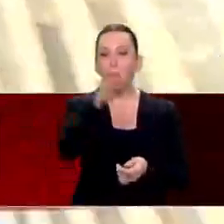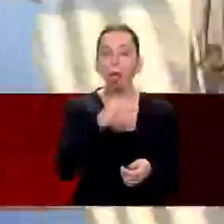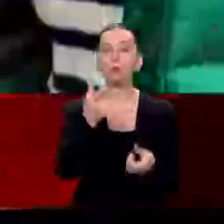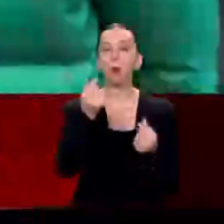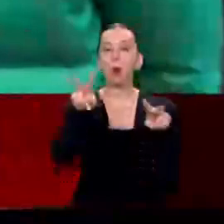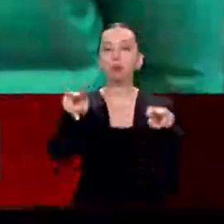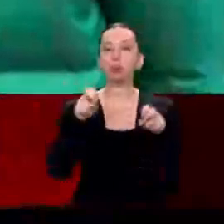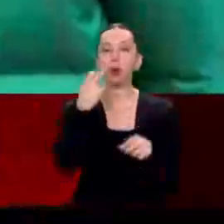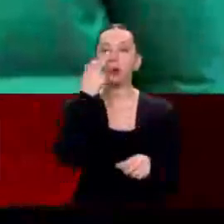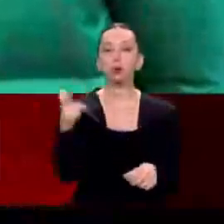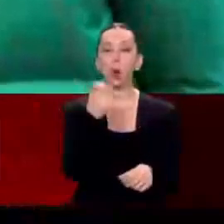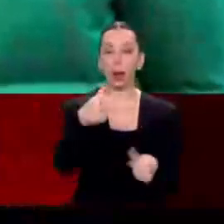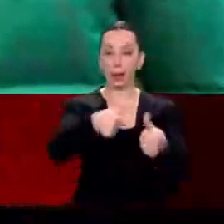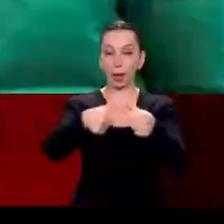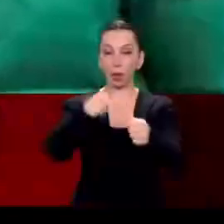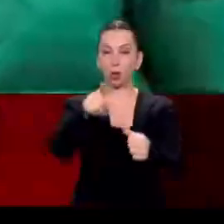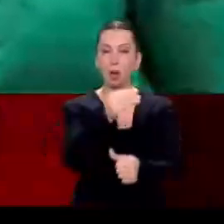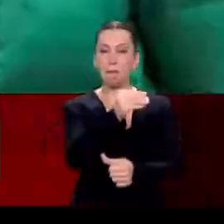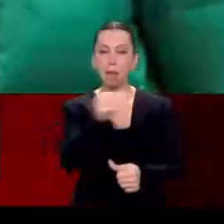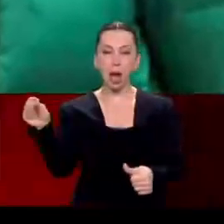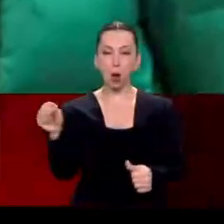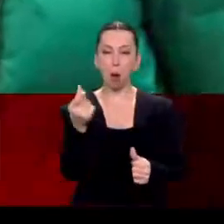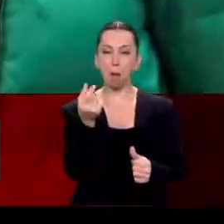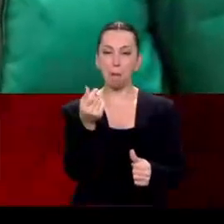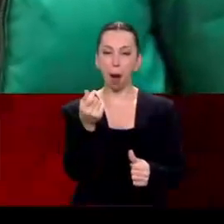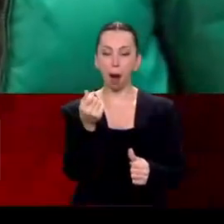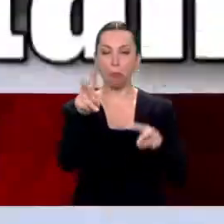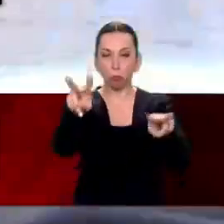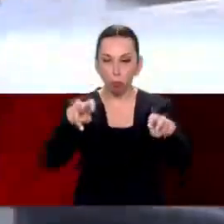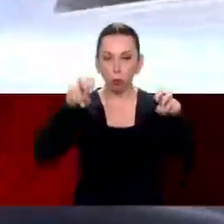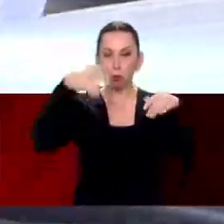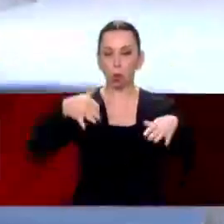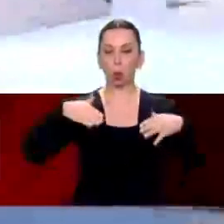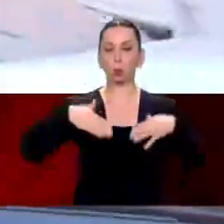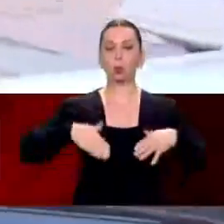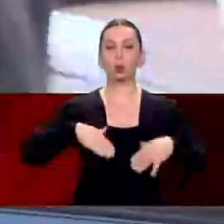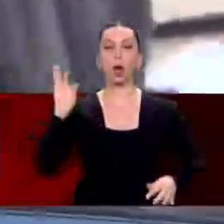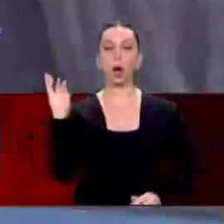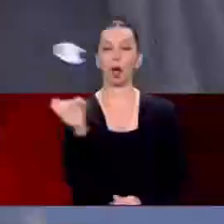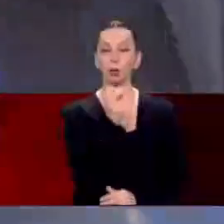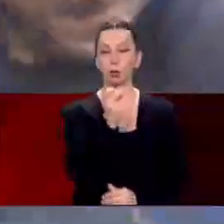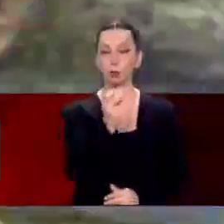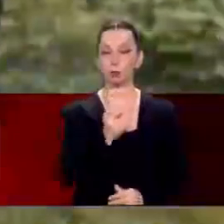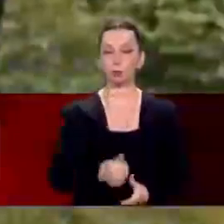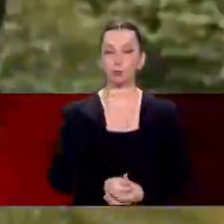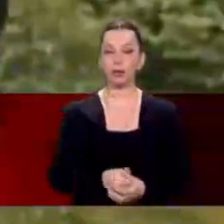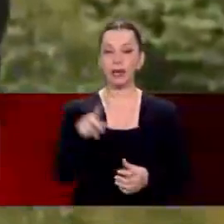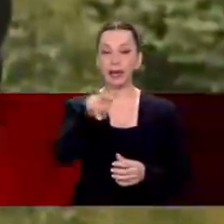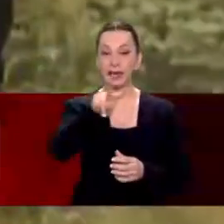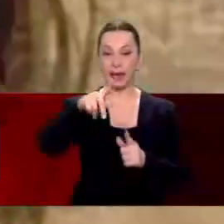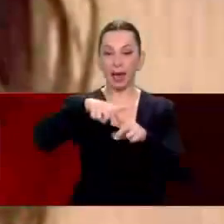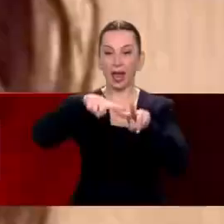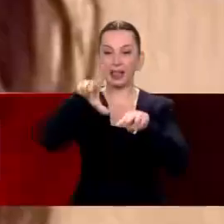söyledi. Fenomen çift milyonlarca lirayla Gürcistan'a kaçtı. Neden kaçtınız Gürcistan'a? Talu